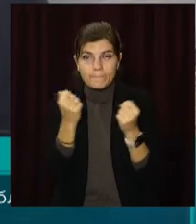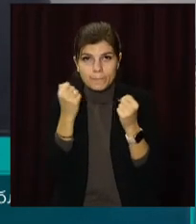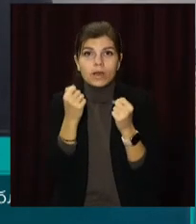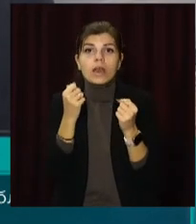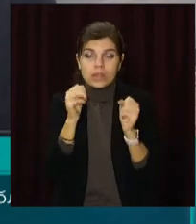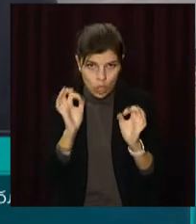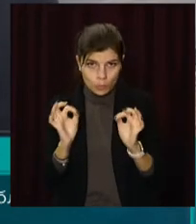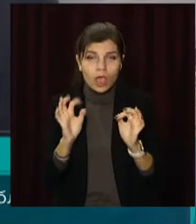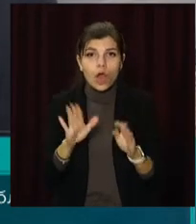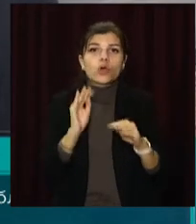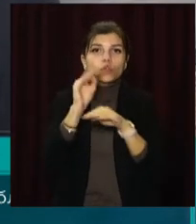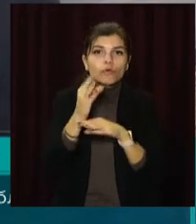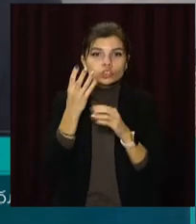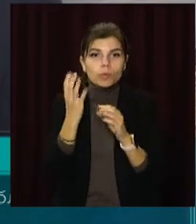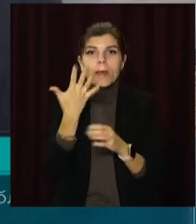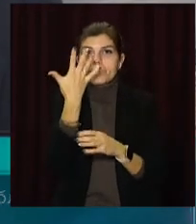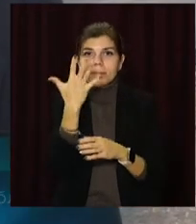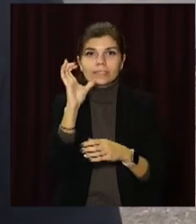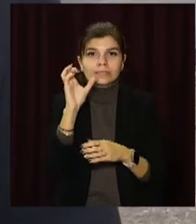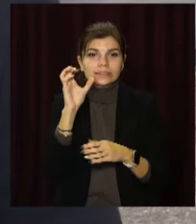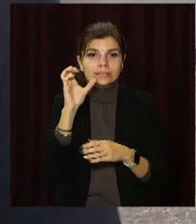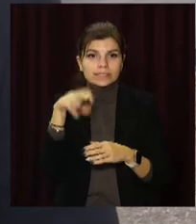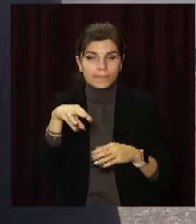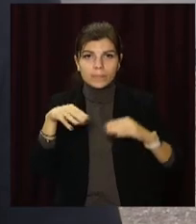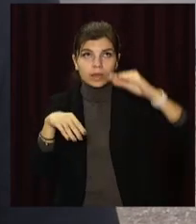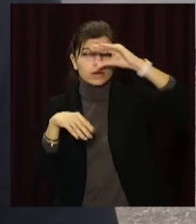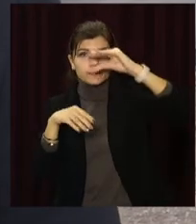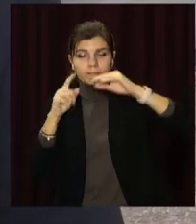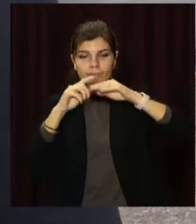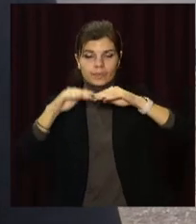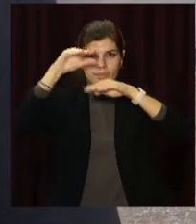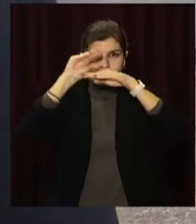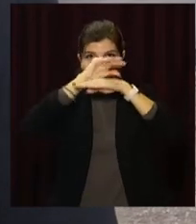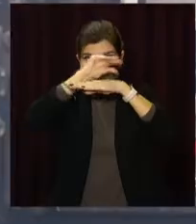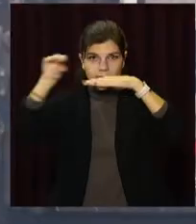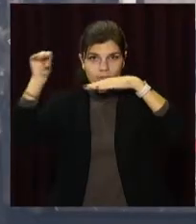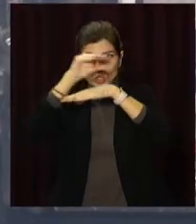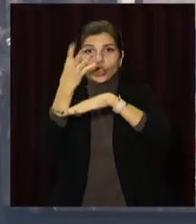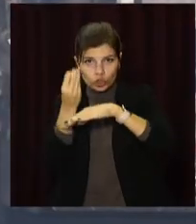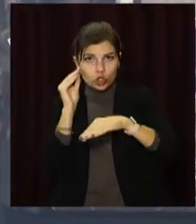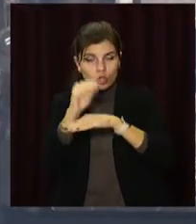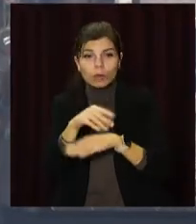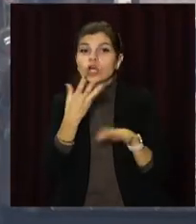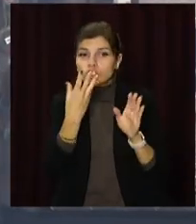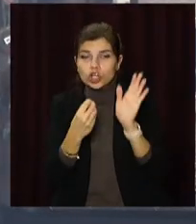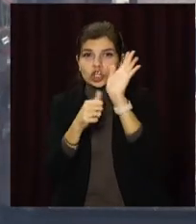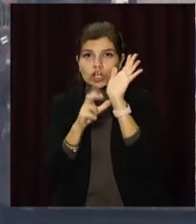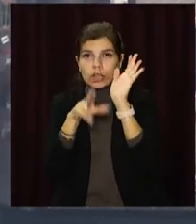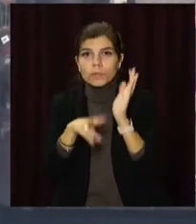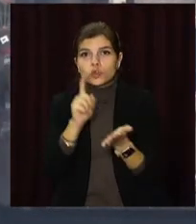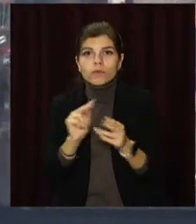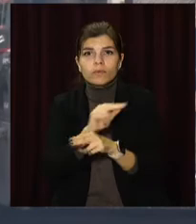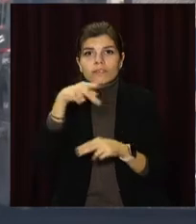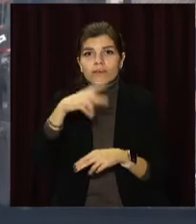у нас додатково буде укладання 5 сантиметрів верхнього шару щебенно-масичного матеріалу. Ще 6 кілометрів мають відремонтувати